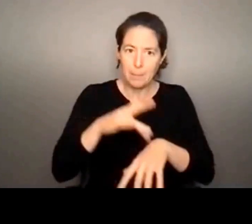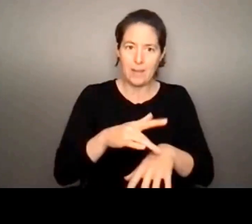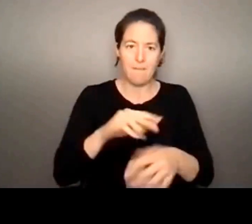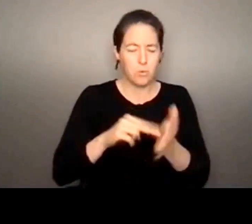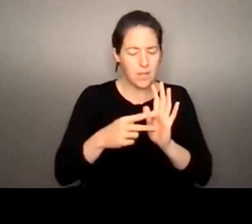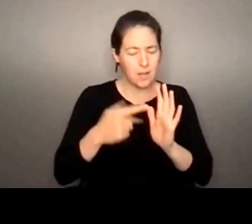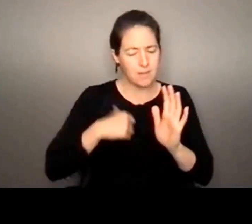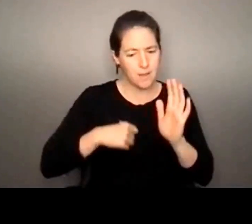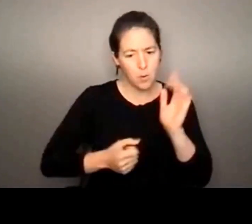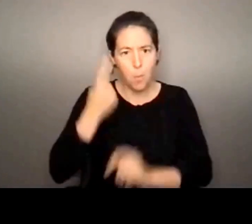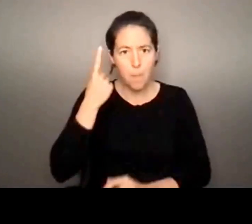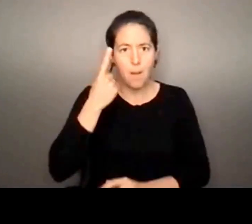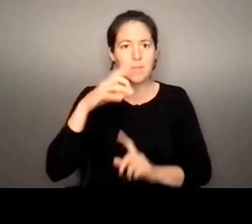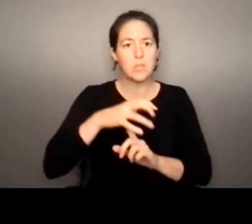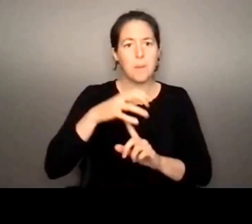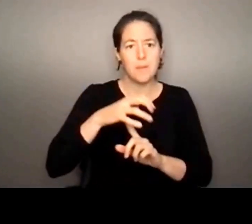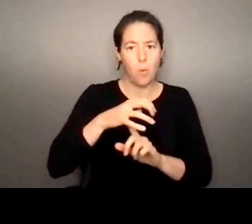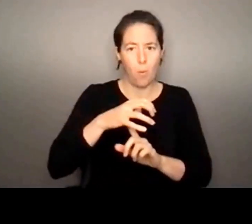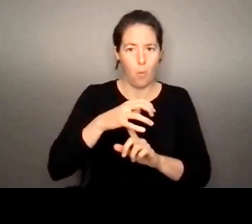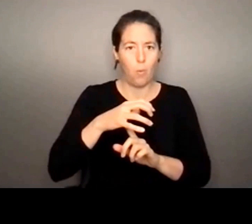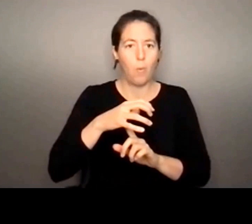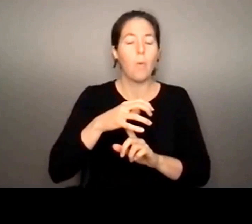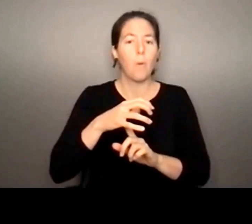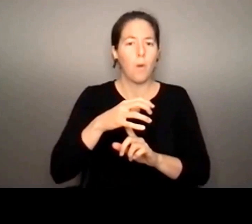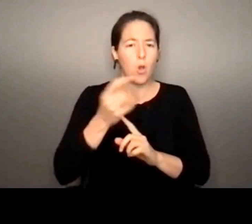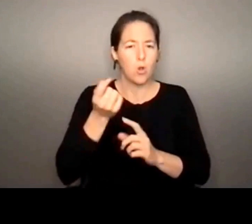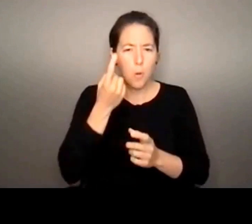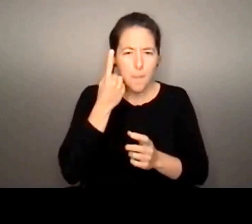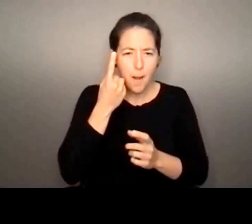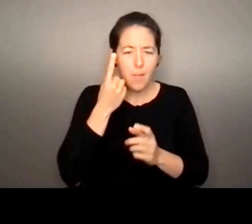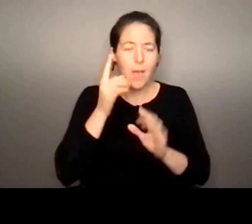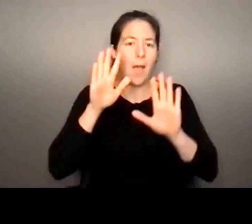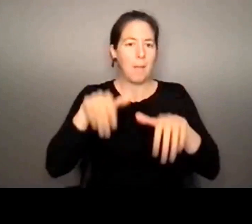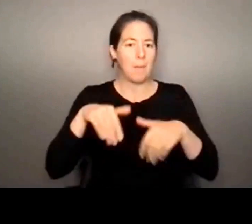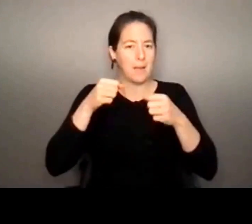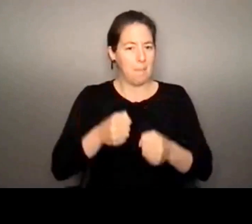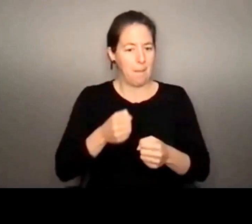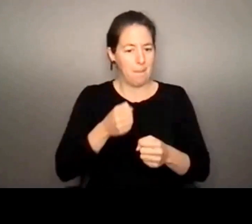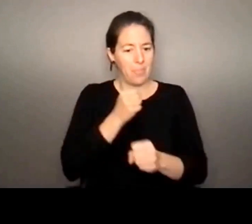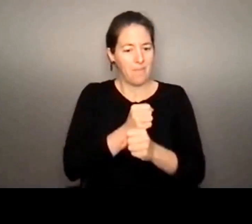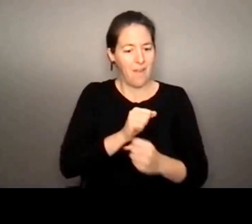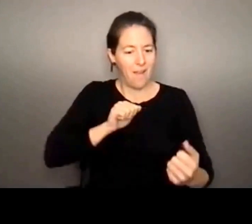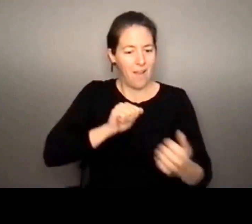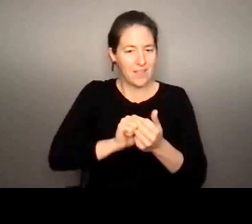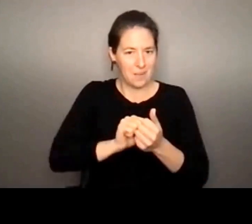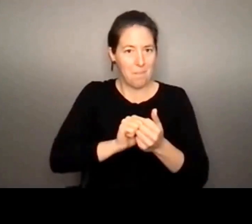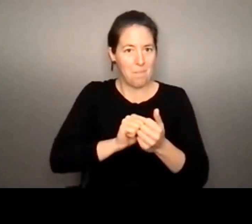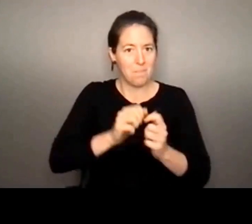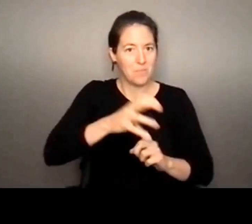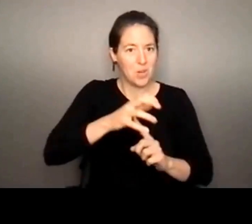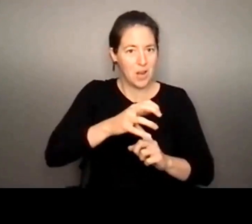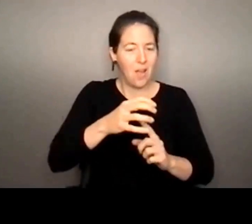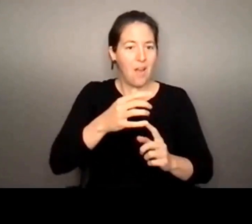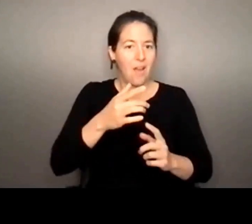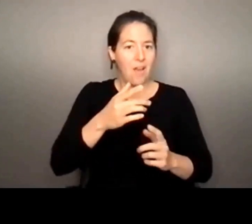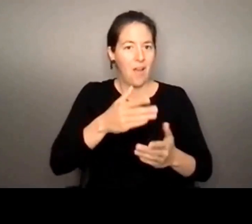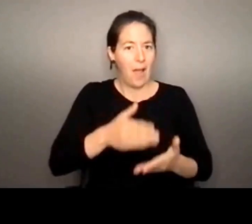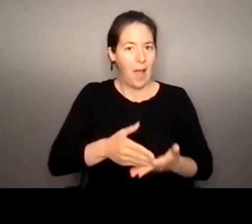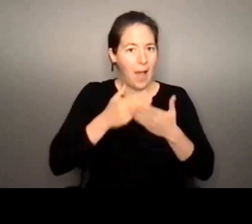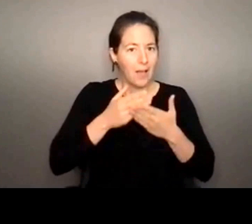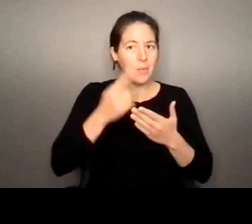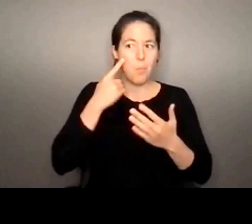champignons pour arriver à travailler de concert avec ces organismes-là pour faire une série